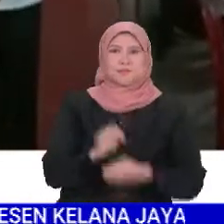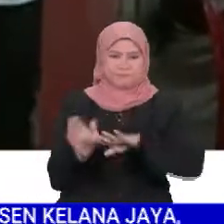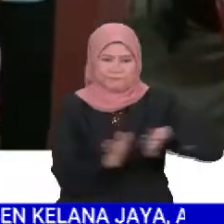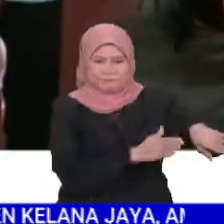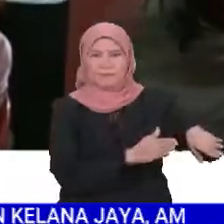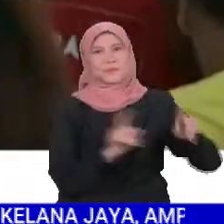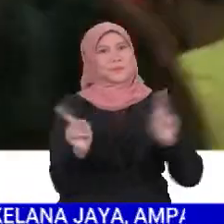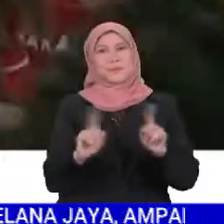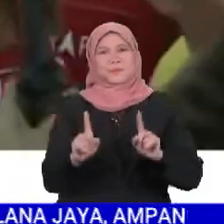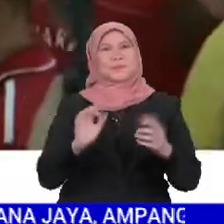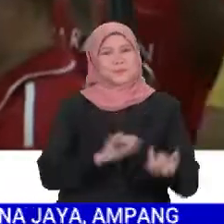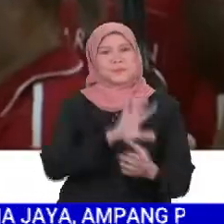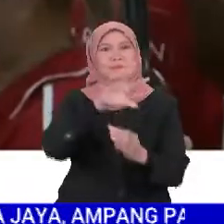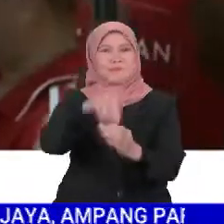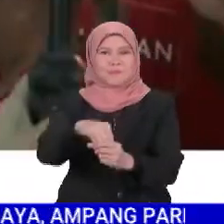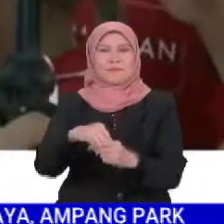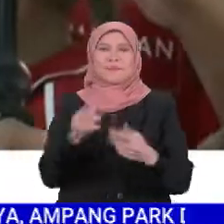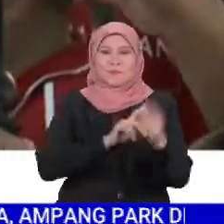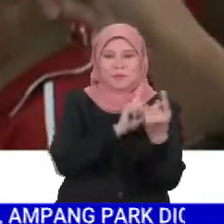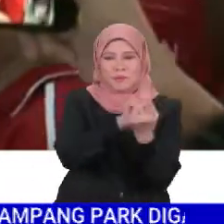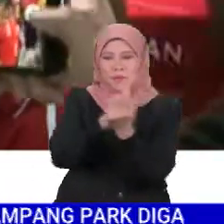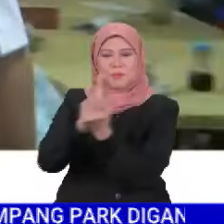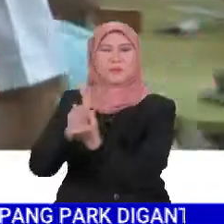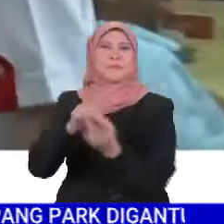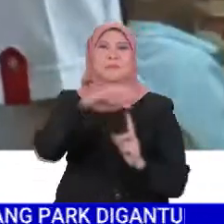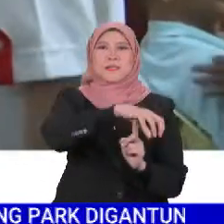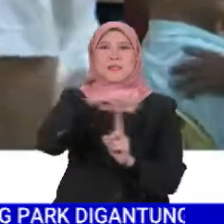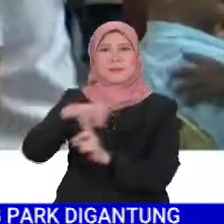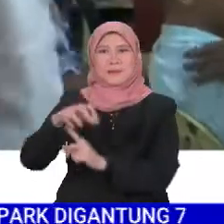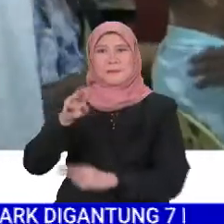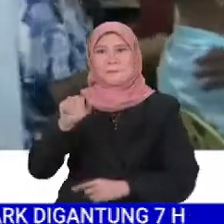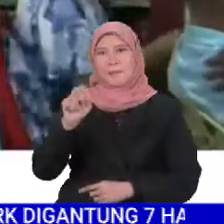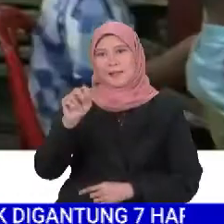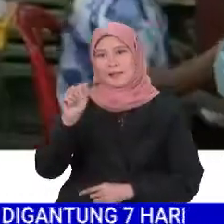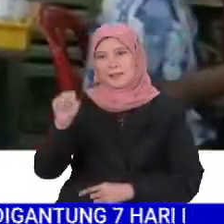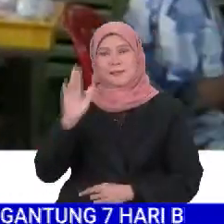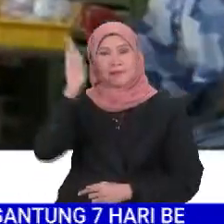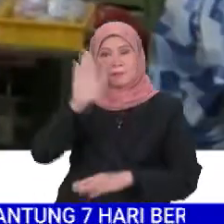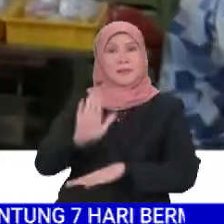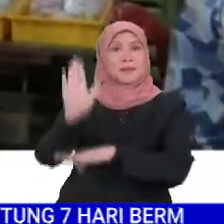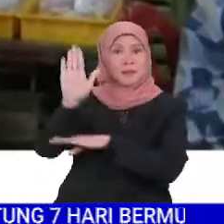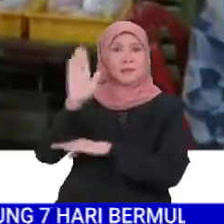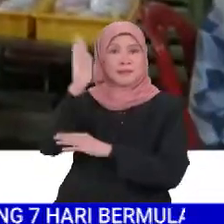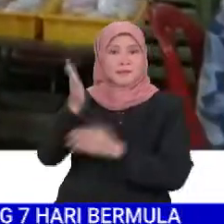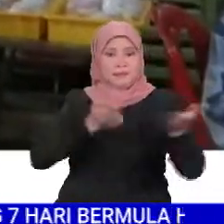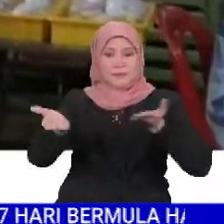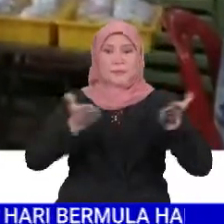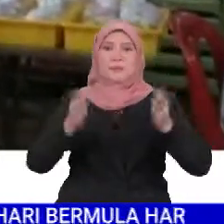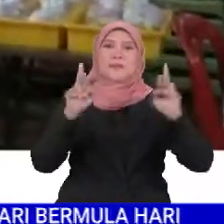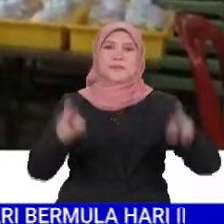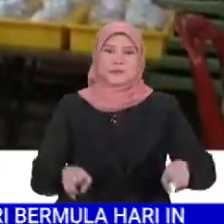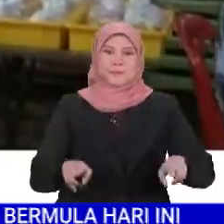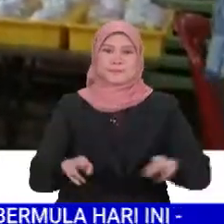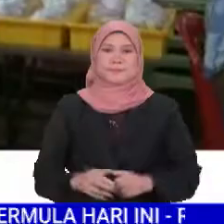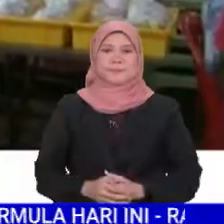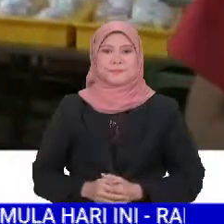yang ditemui ketika menemui penduduk di pusat penjaja Mantin berikrar untuk terus memberi khidmat kepada rakyat.